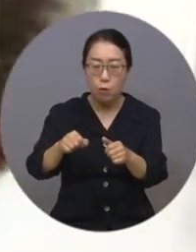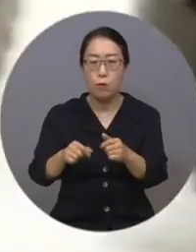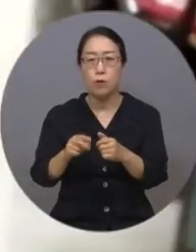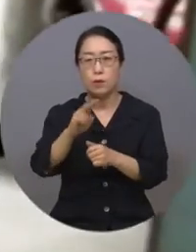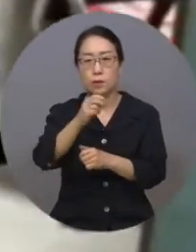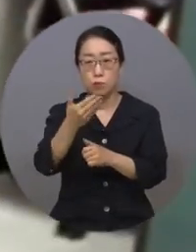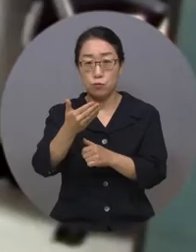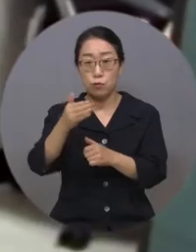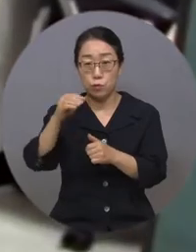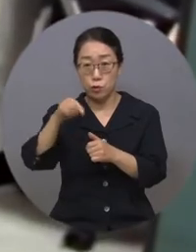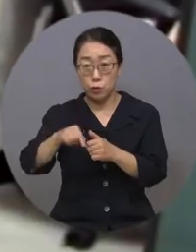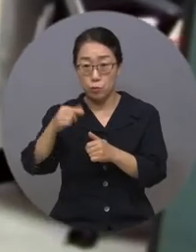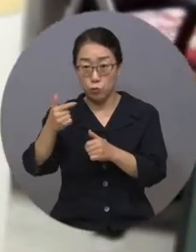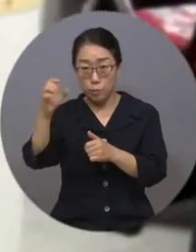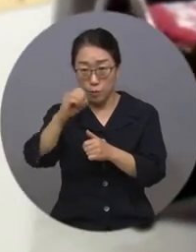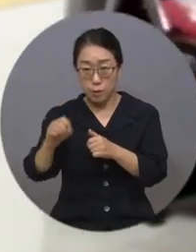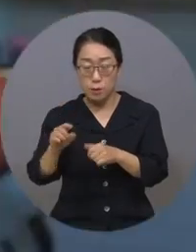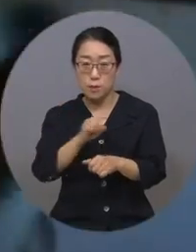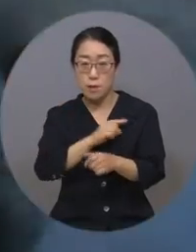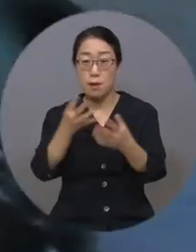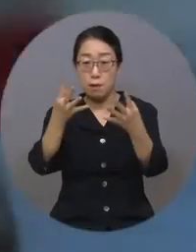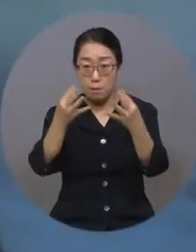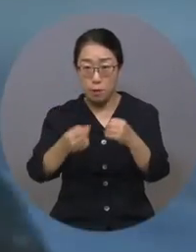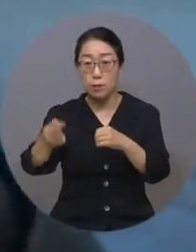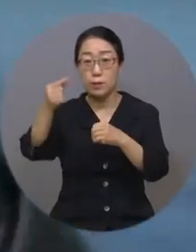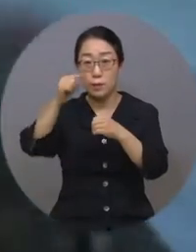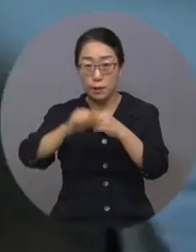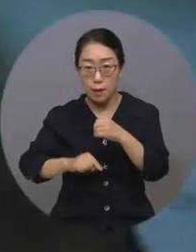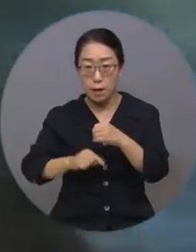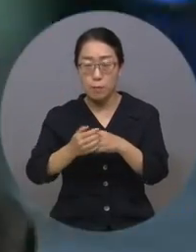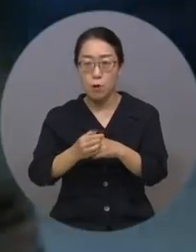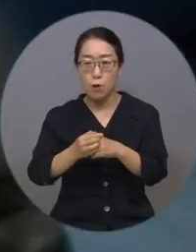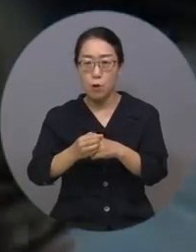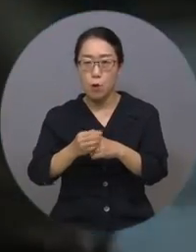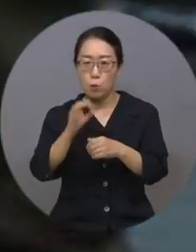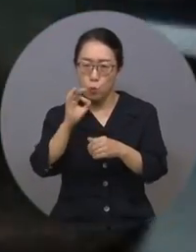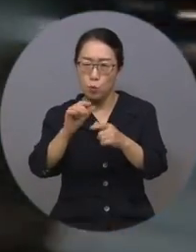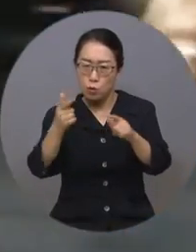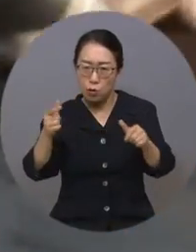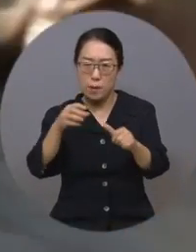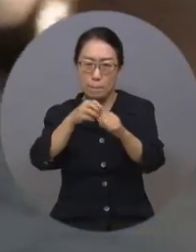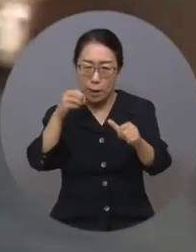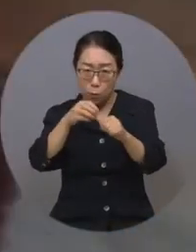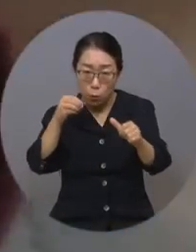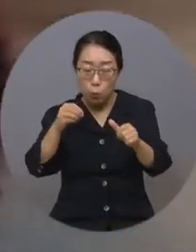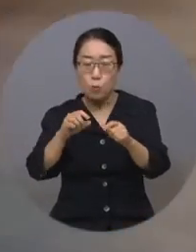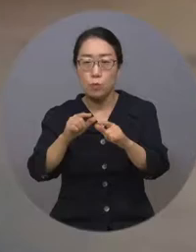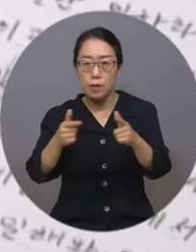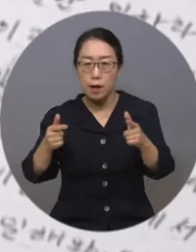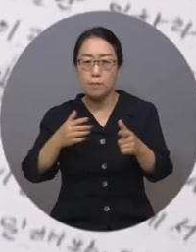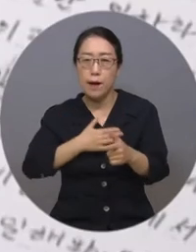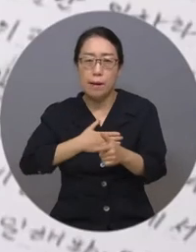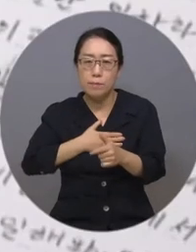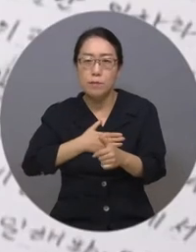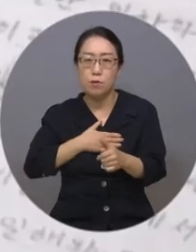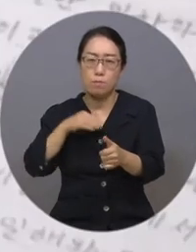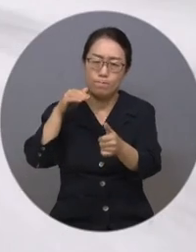가장 높은 비중을 차지했고 그 다음으로 경제적 착취 정서적 학대 순이었습니다